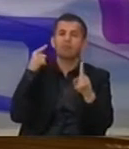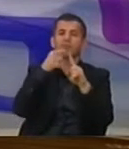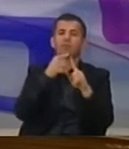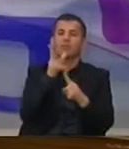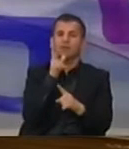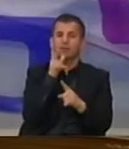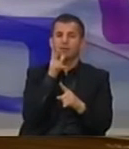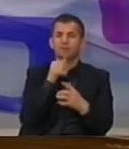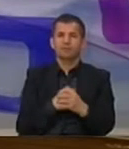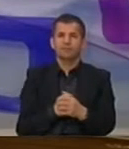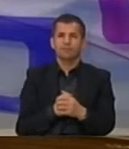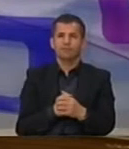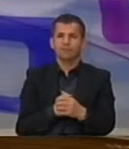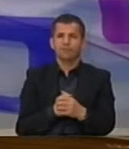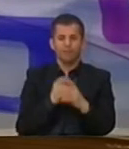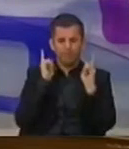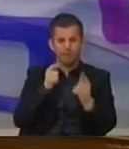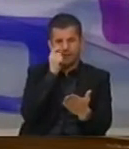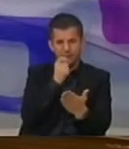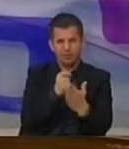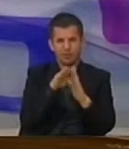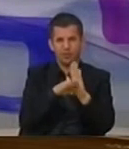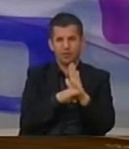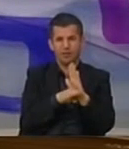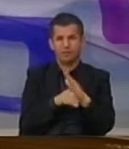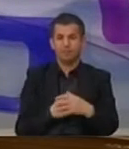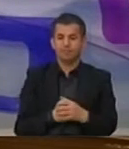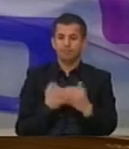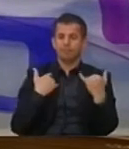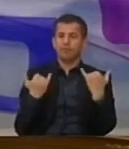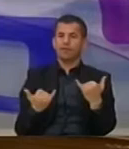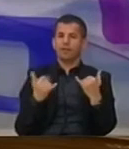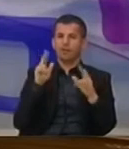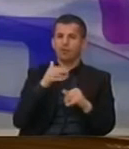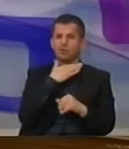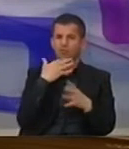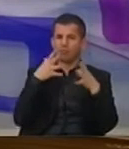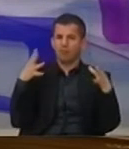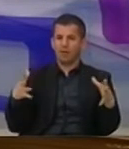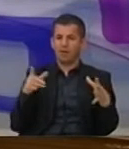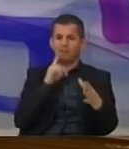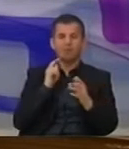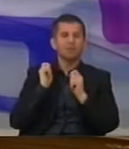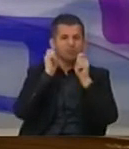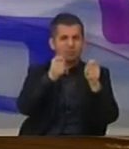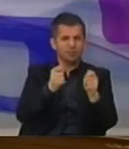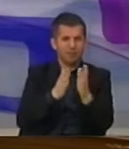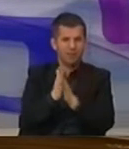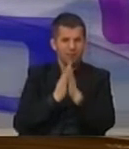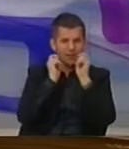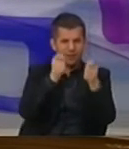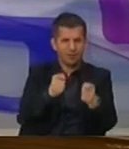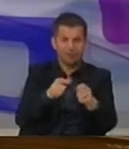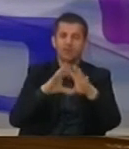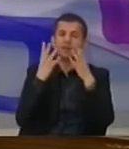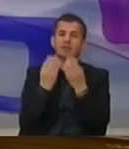ka qenë që faktikisht të respektohet ligji. Dhe tani kemi një numër shumë të madh të aplikacioneve ku në fakt të